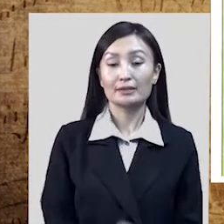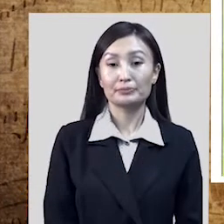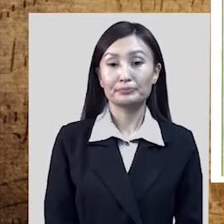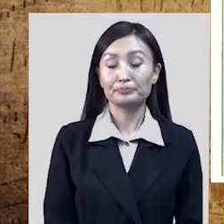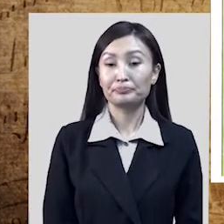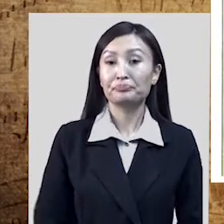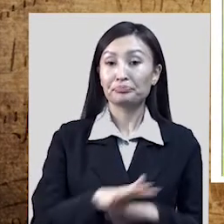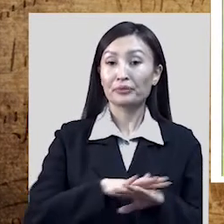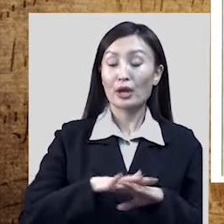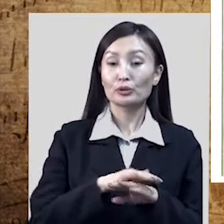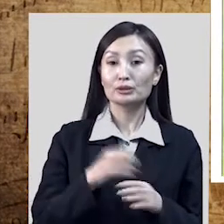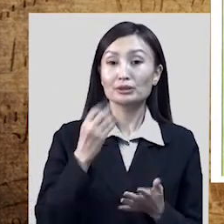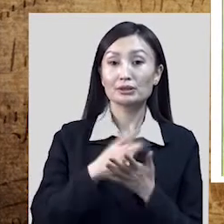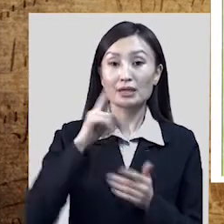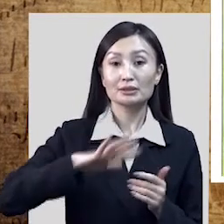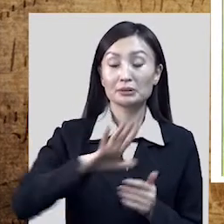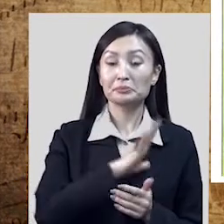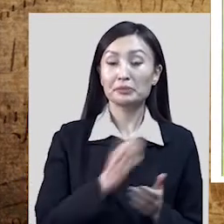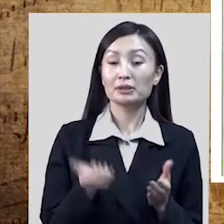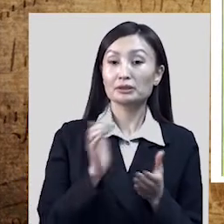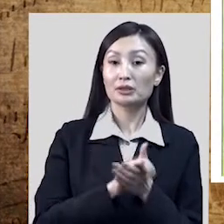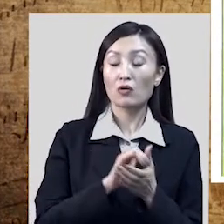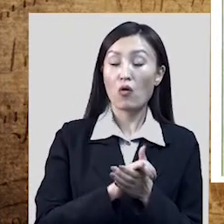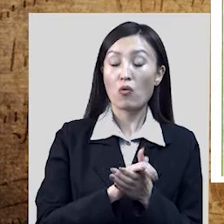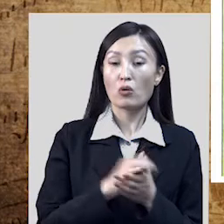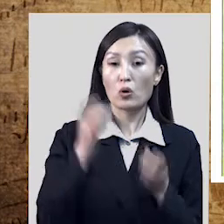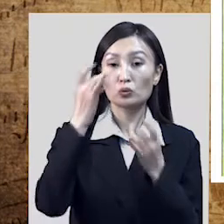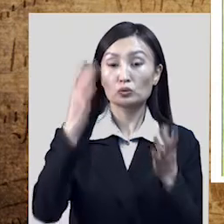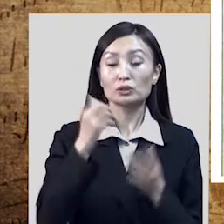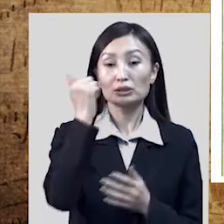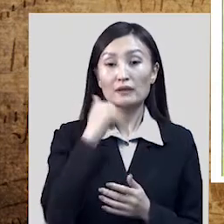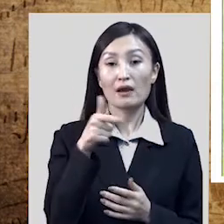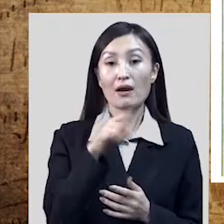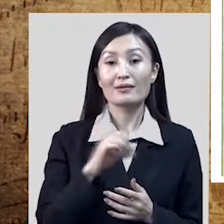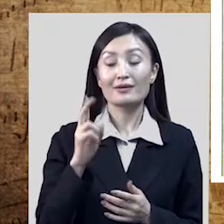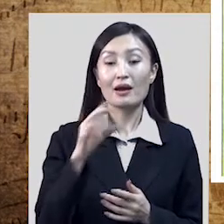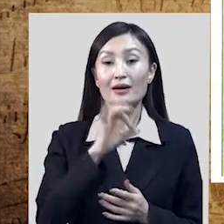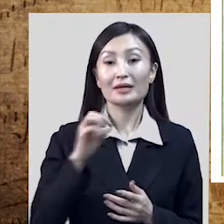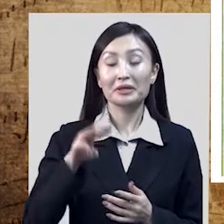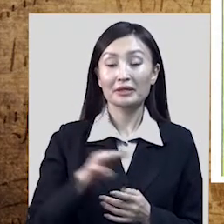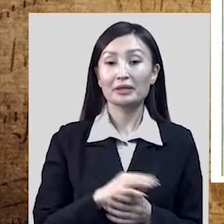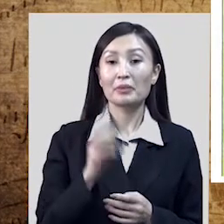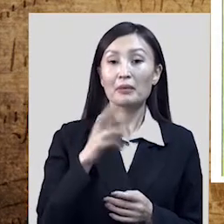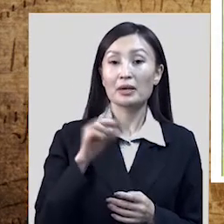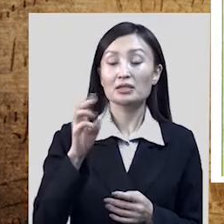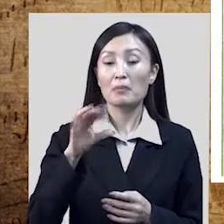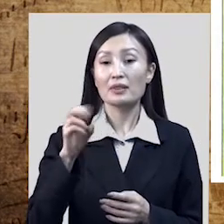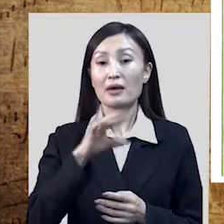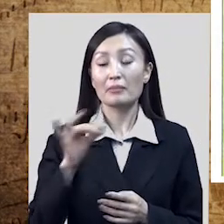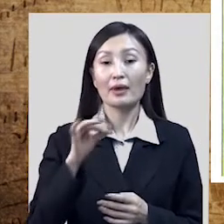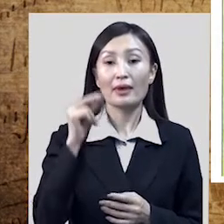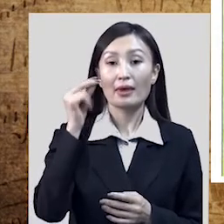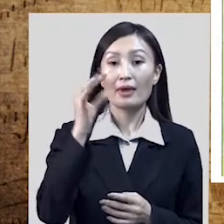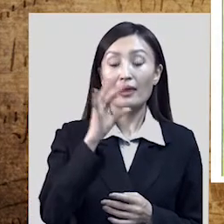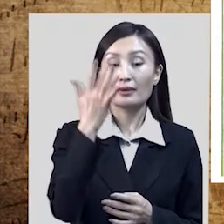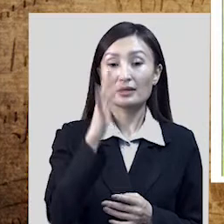народа центральной азии были знакомы с культурой древних греков и римлян жители месопотамии и индейцев китайцев